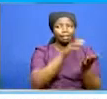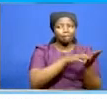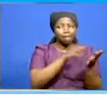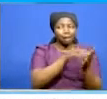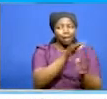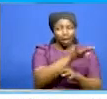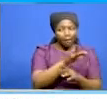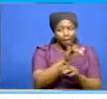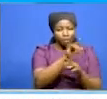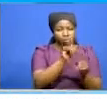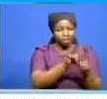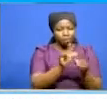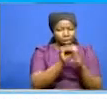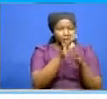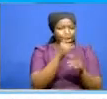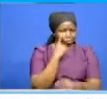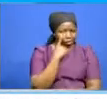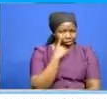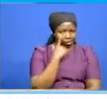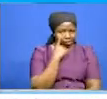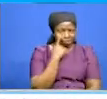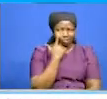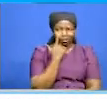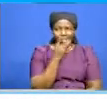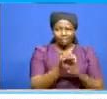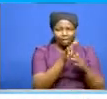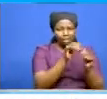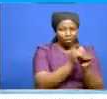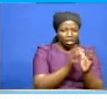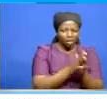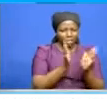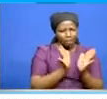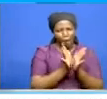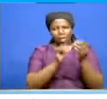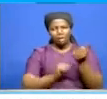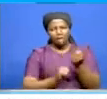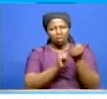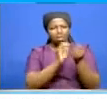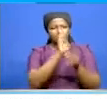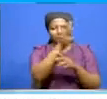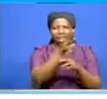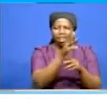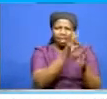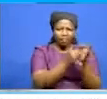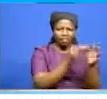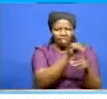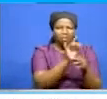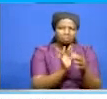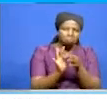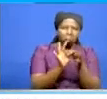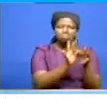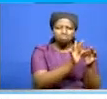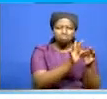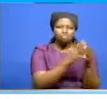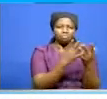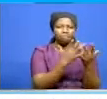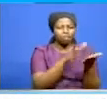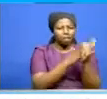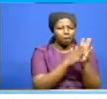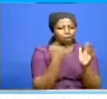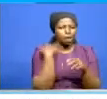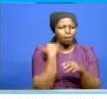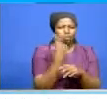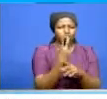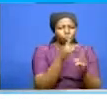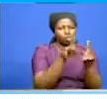Ukambani, nawe kama kiongozi unaona kwamba viongozi na wananchi watamuunga mkono iwapo atafanya hivyo, kuwa nambari mbili kama